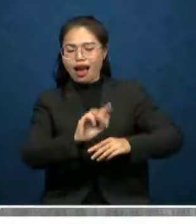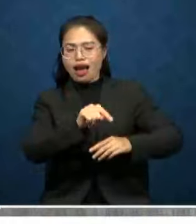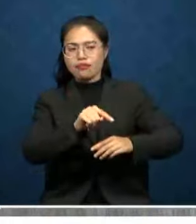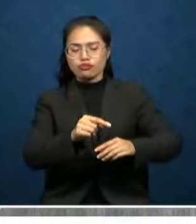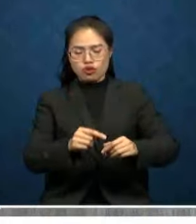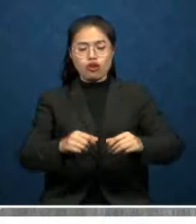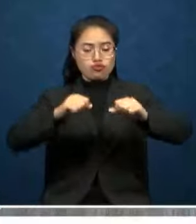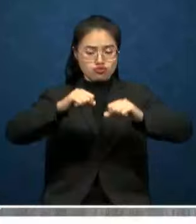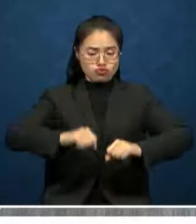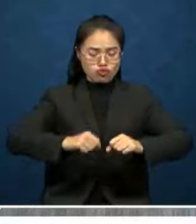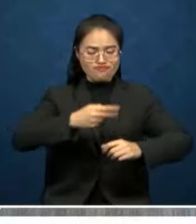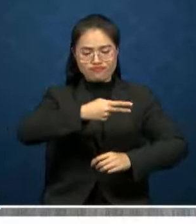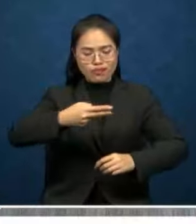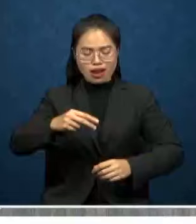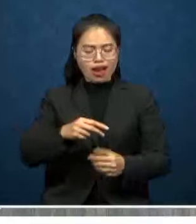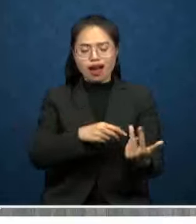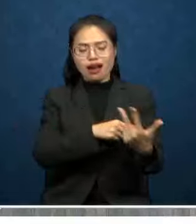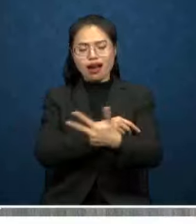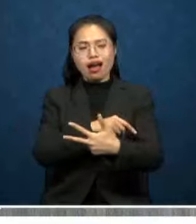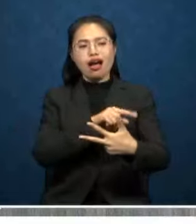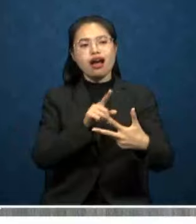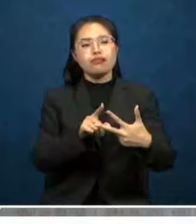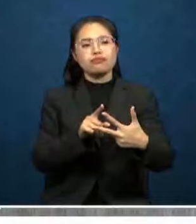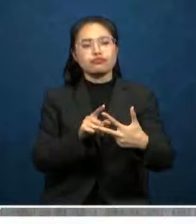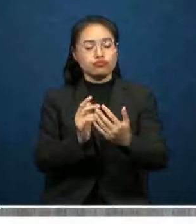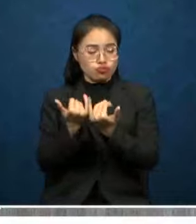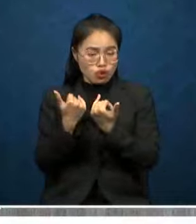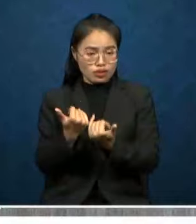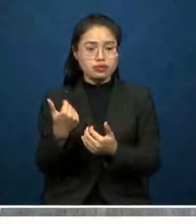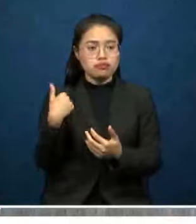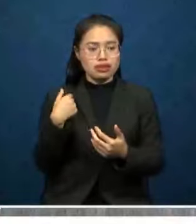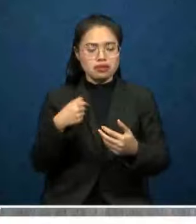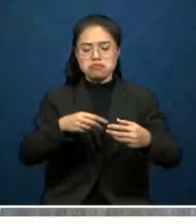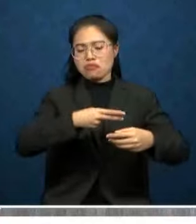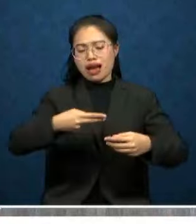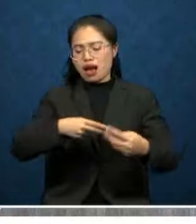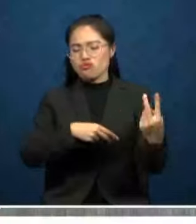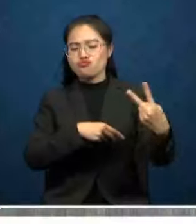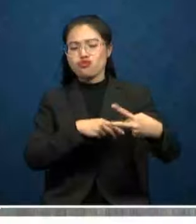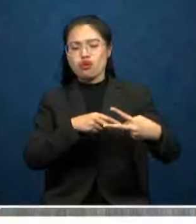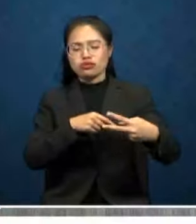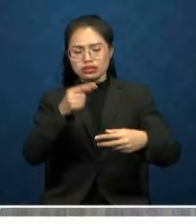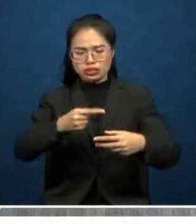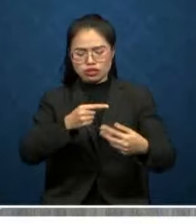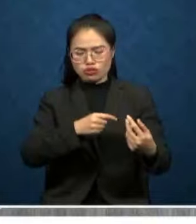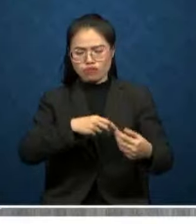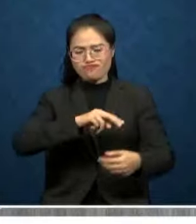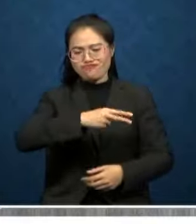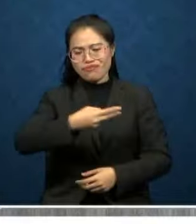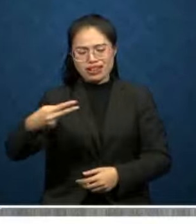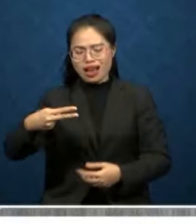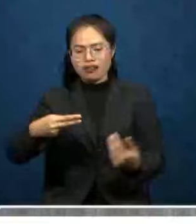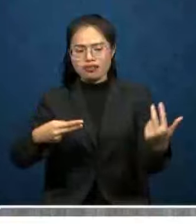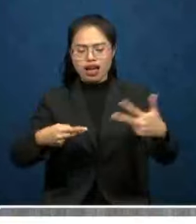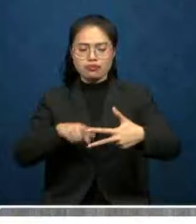ภาษานะครับนะครับขณะนี้แพรมๆออกมาแล้วว่ามีแค่ 2ภาษาต้องมี 3ภาษาครับภาษาที่